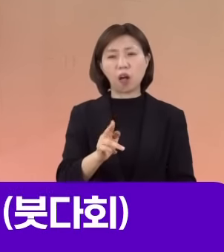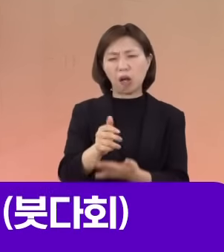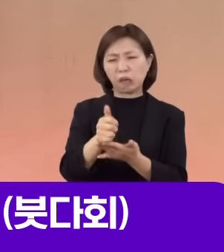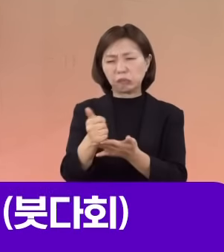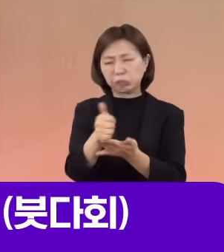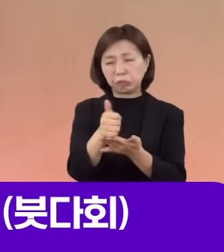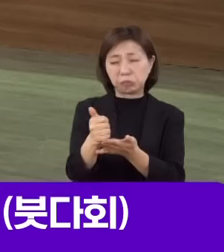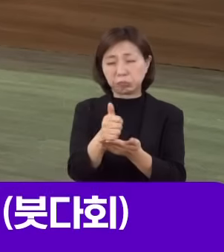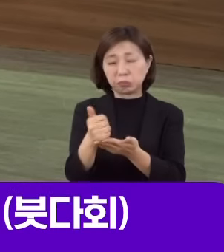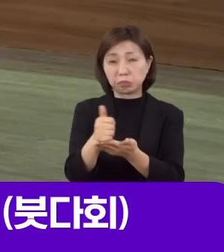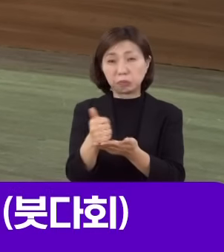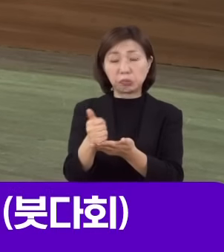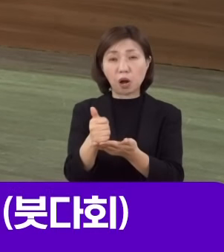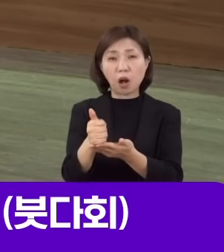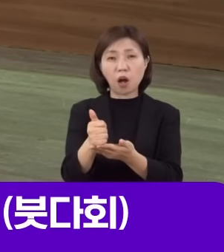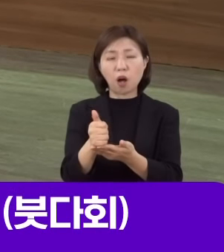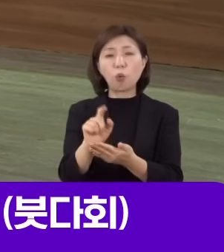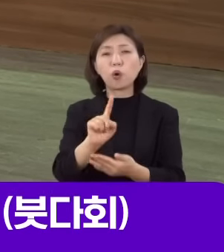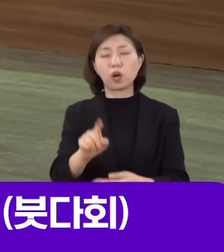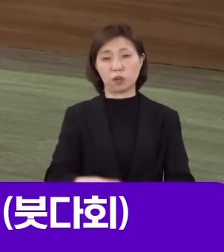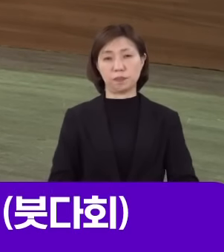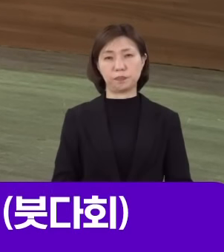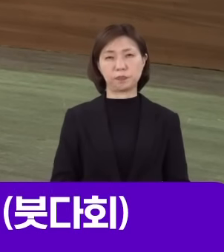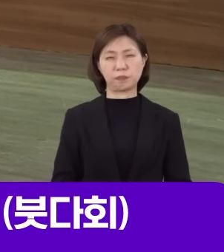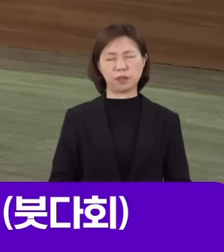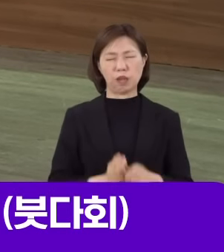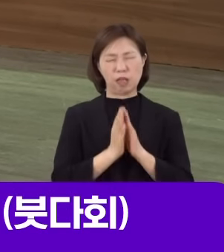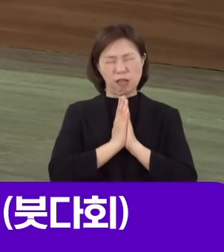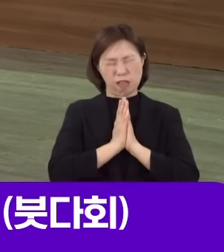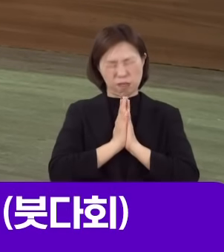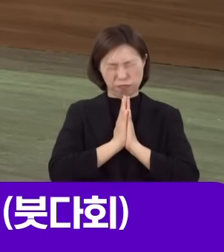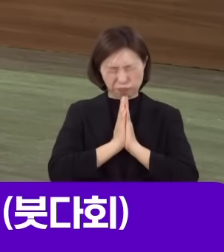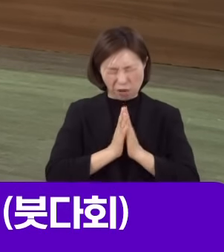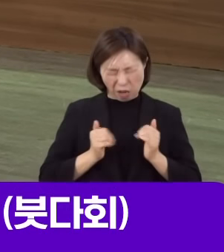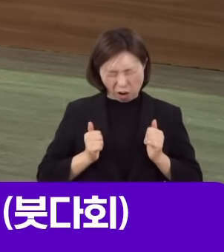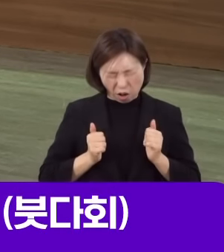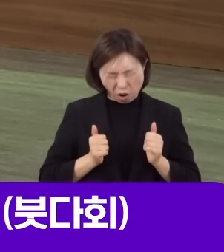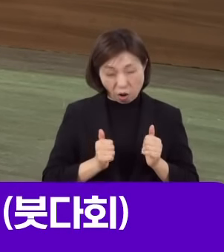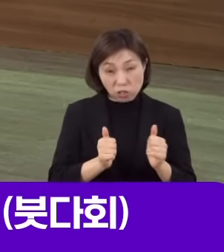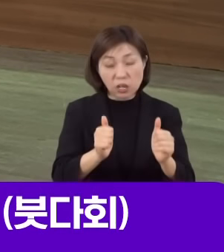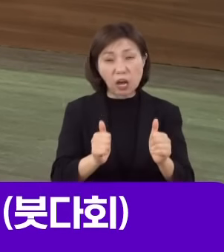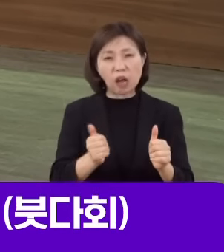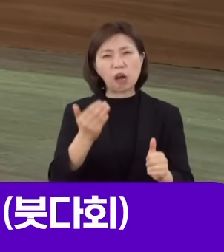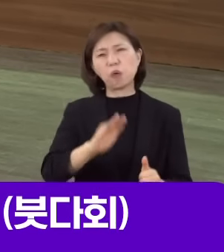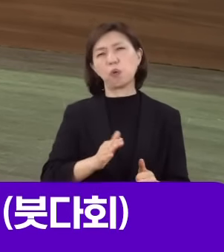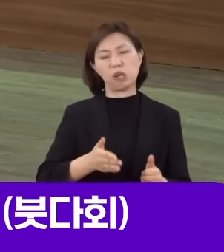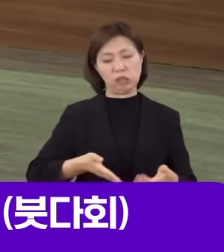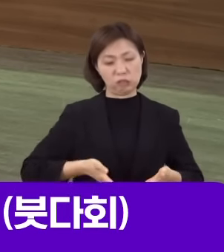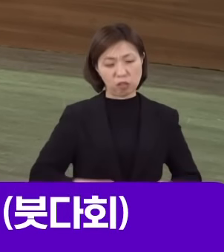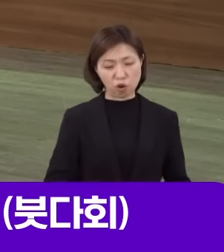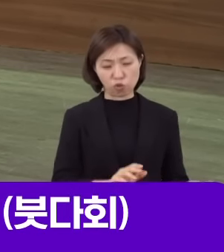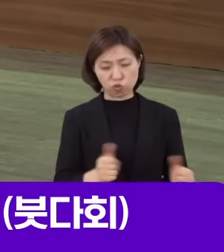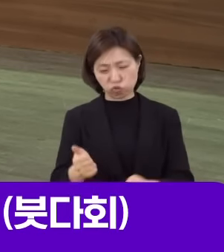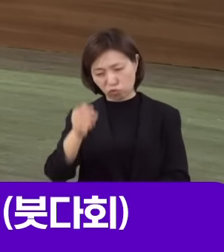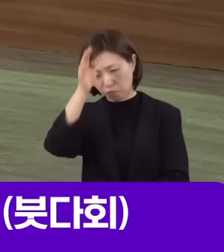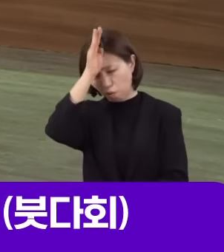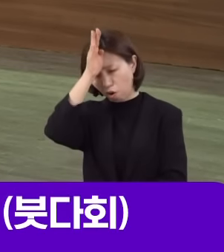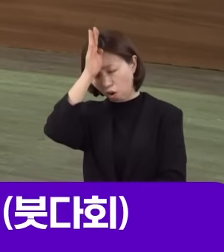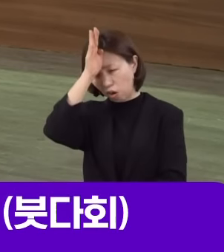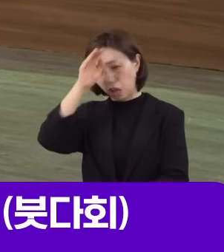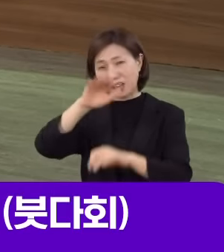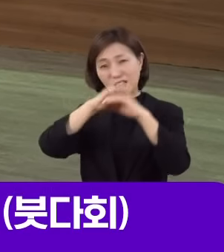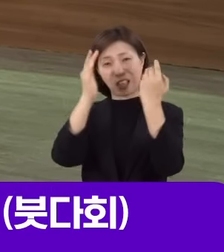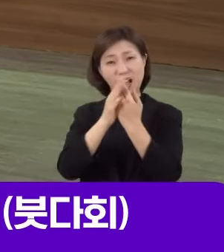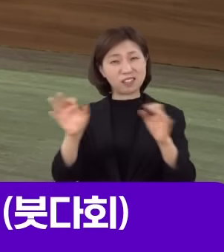걸렸을 때 여러분 아무리 기도를 열심히 해도 생로병사에서 벗어낼 수는 없습니다